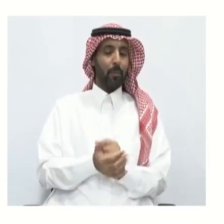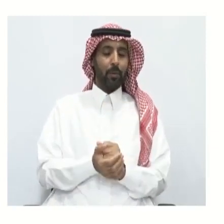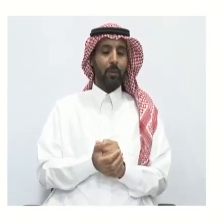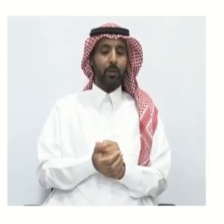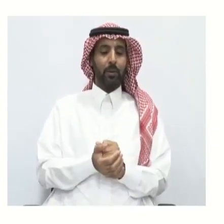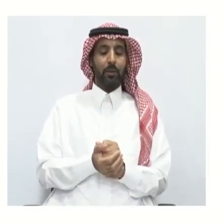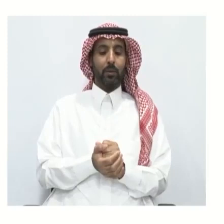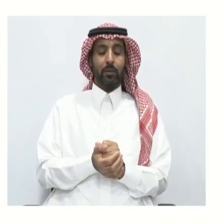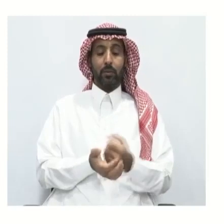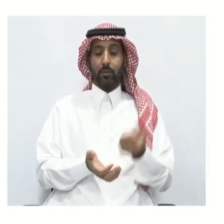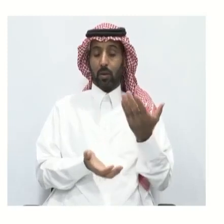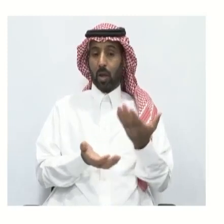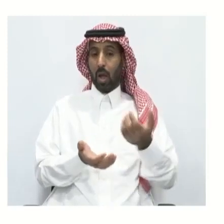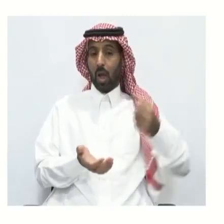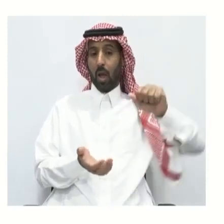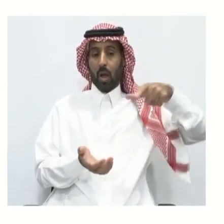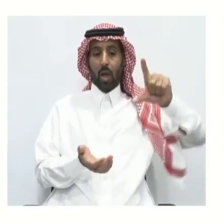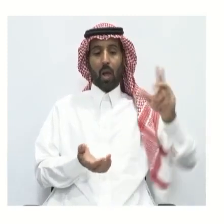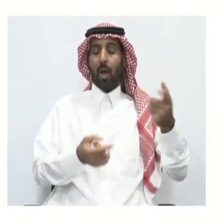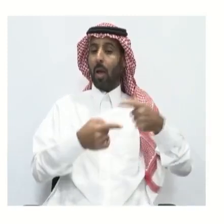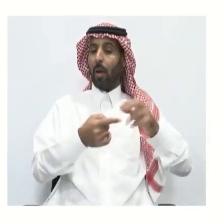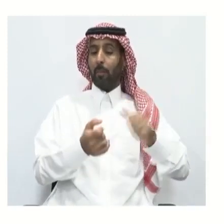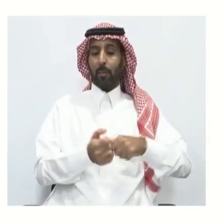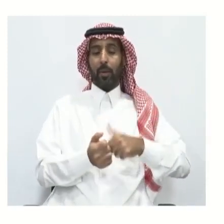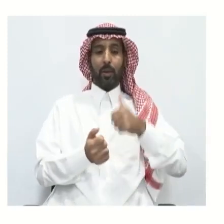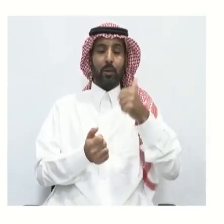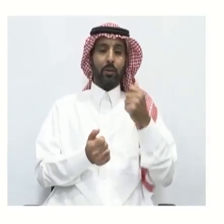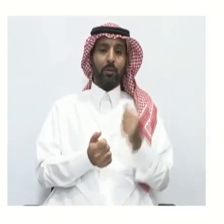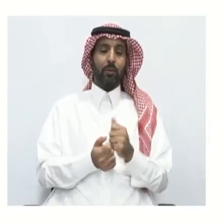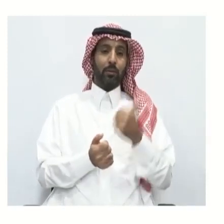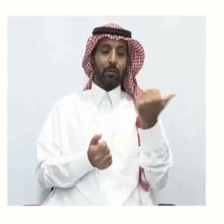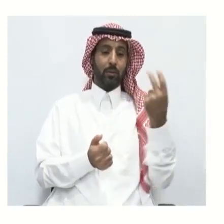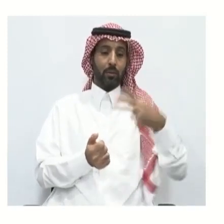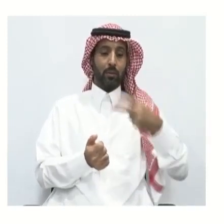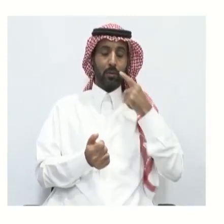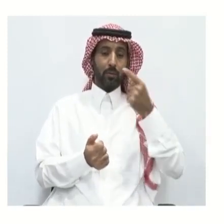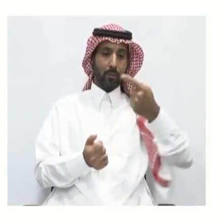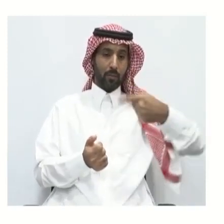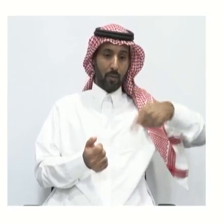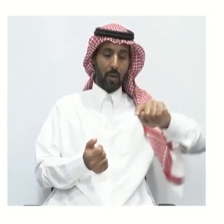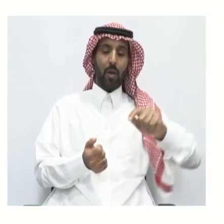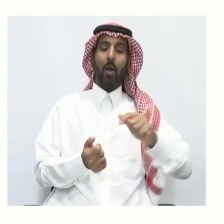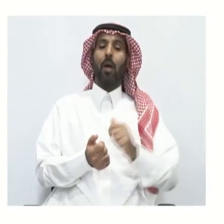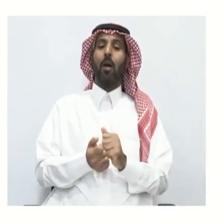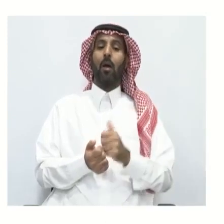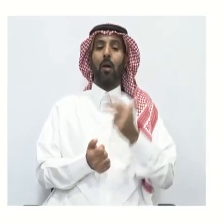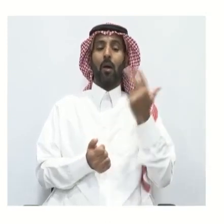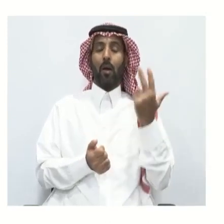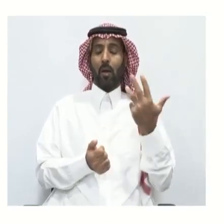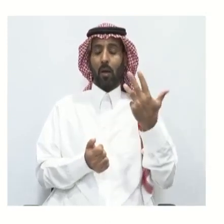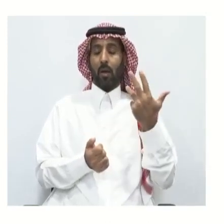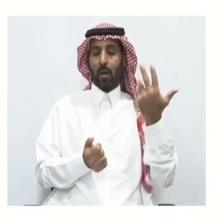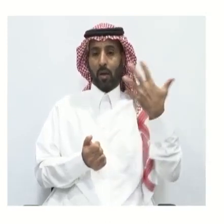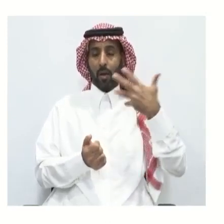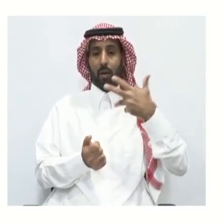كتله الالمنيوم 26.98 الهيدروجين 1.08 والاكسجين